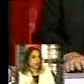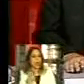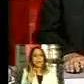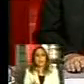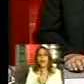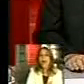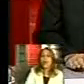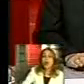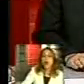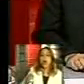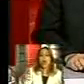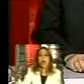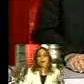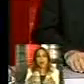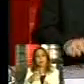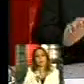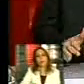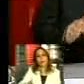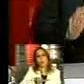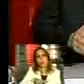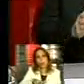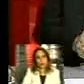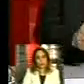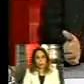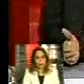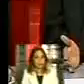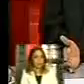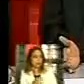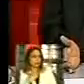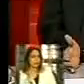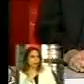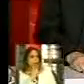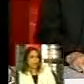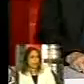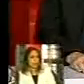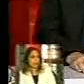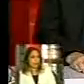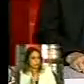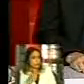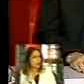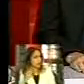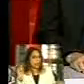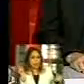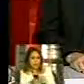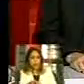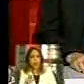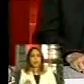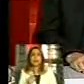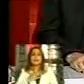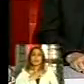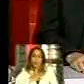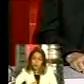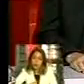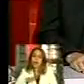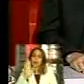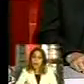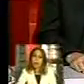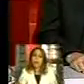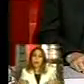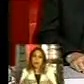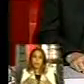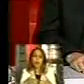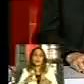כל החברות הציבוריות. אז רגע, להגיד שאני... זה תיקון חשוב שחייבים לעשות אותו. צריך להגיד הפוך. הכנסת רצתה להכיל את זה גם על החברות